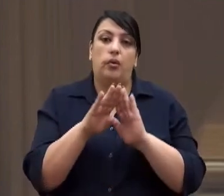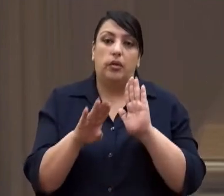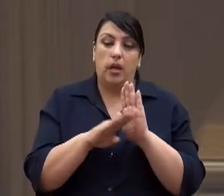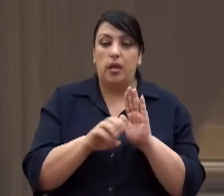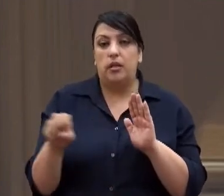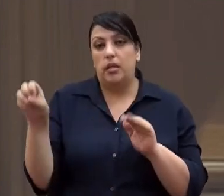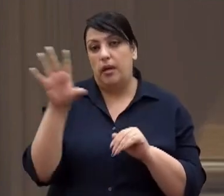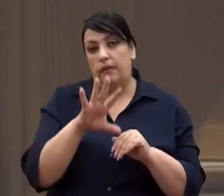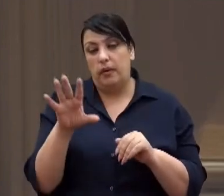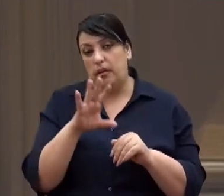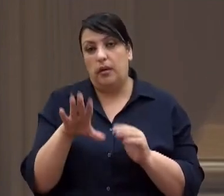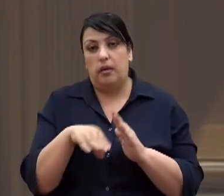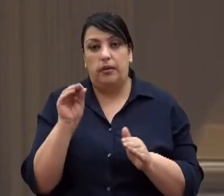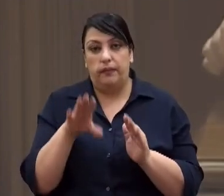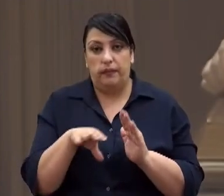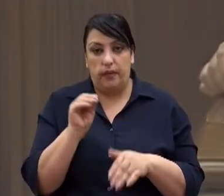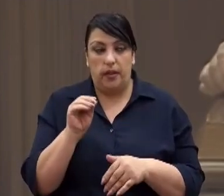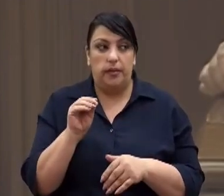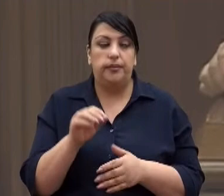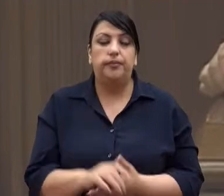Եվրոքվե գաղափարը.